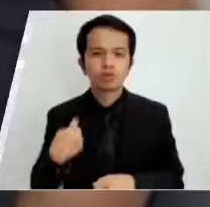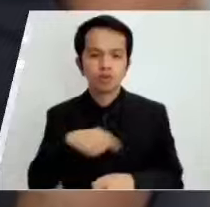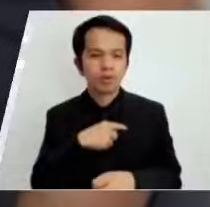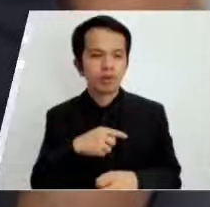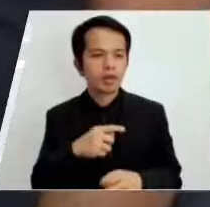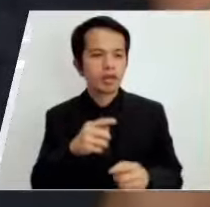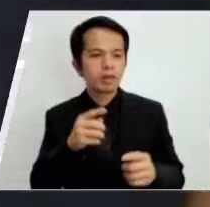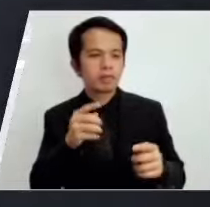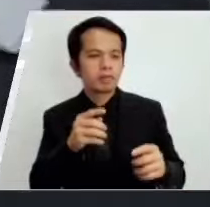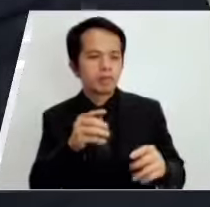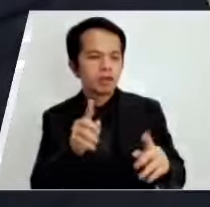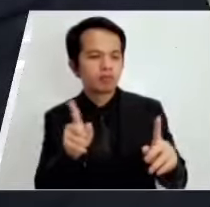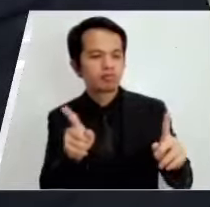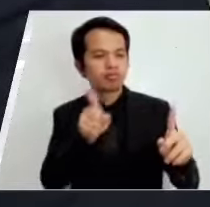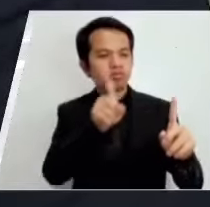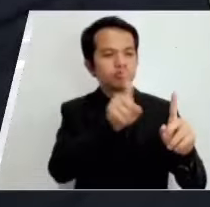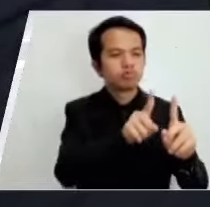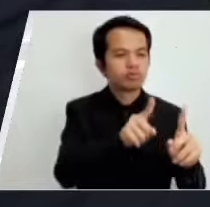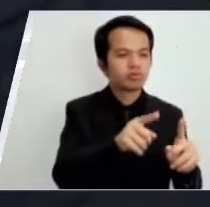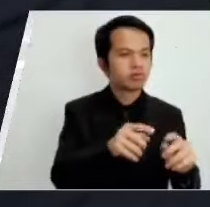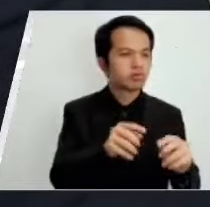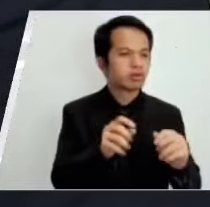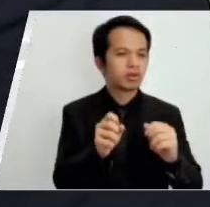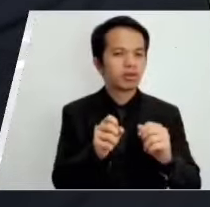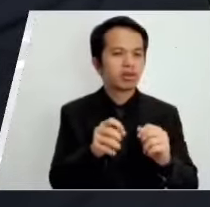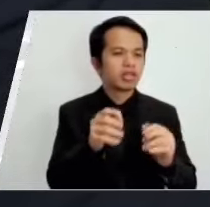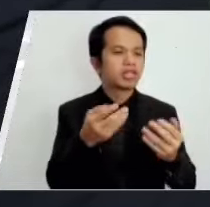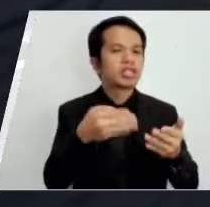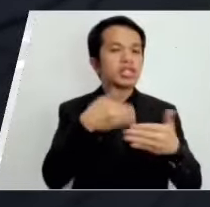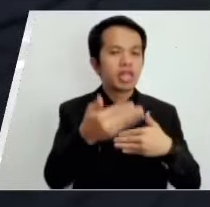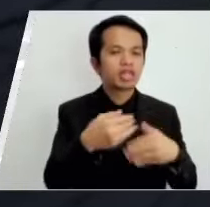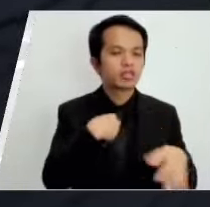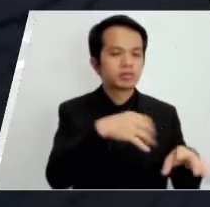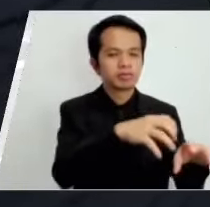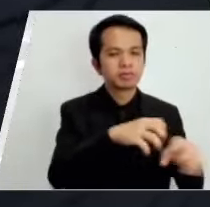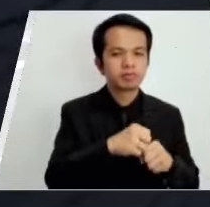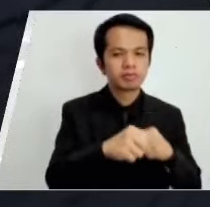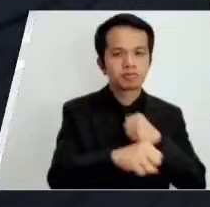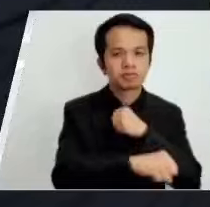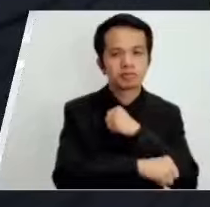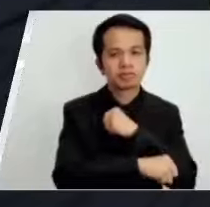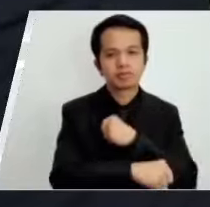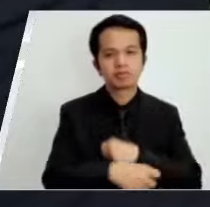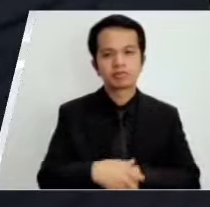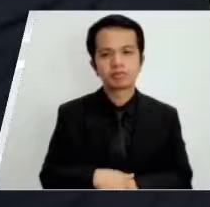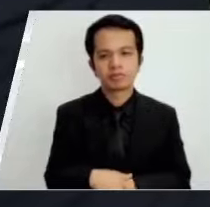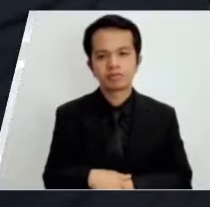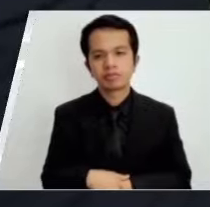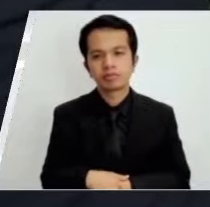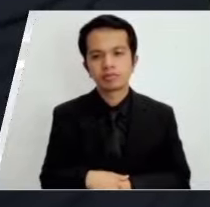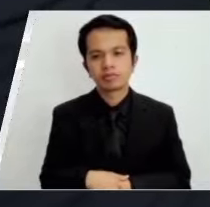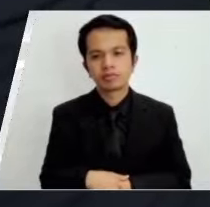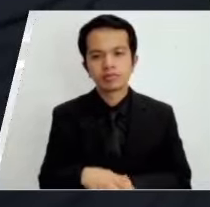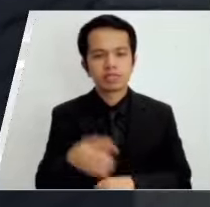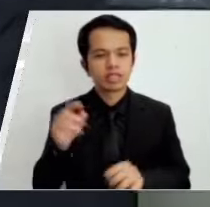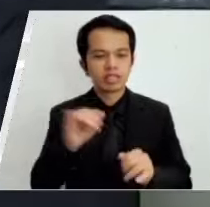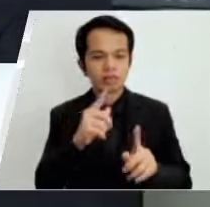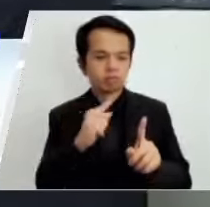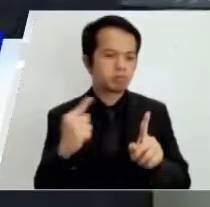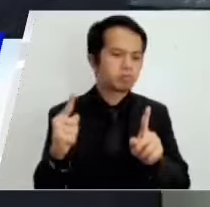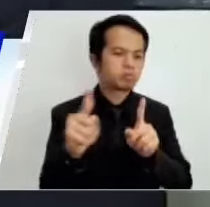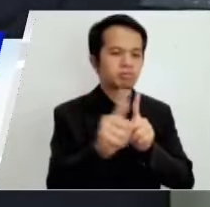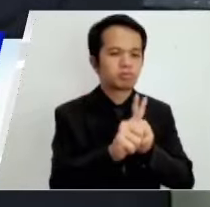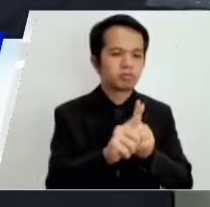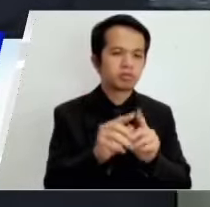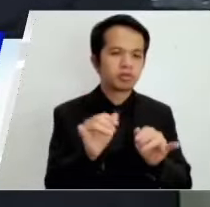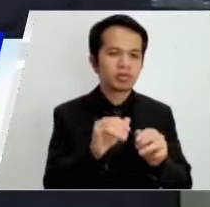inaharangan, may kumukuha po. Naharangan lang din po. Tapos, para makakuha kami ng pagkakataon. Marami rin